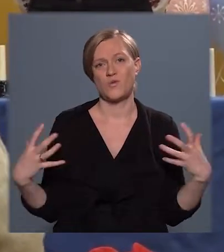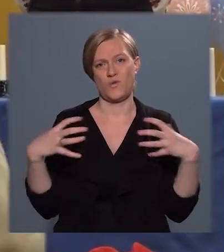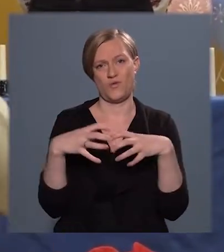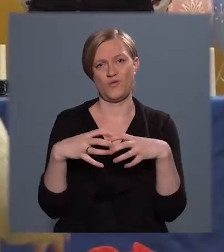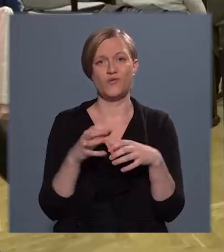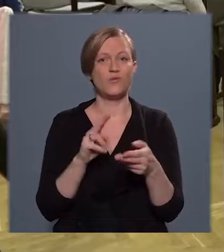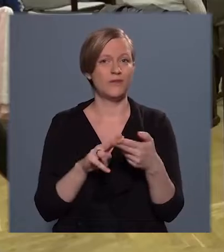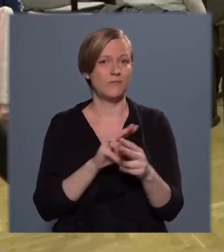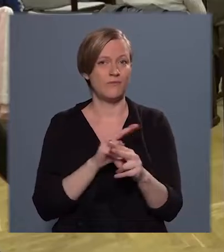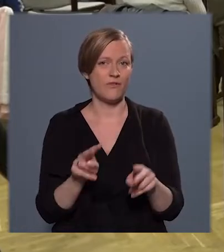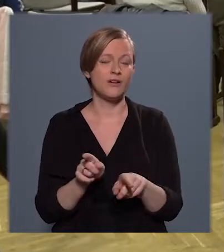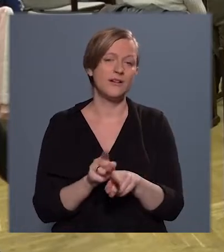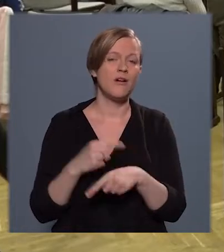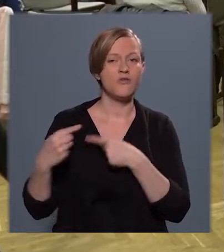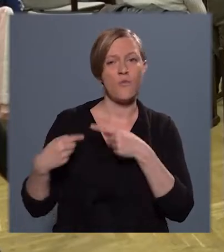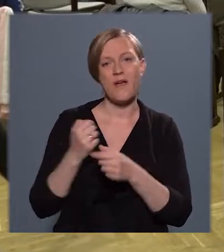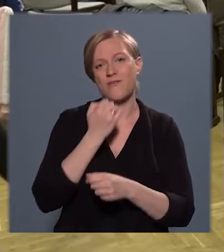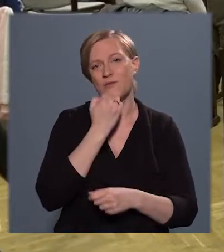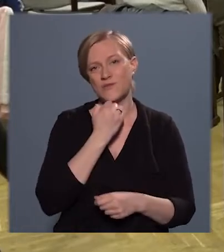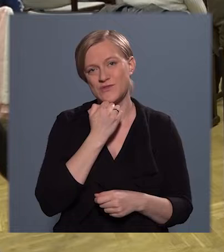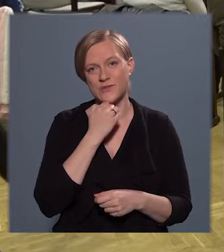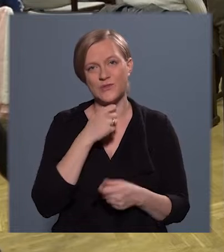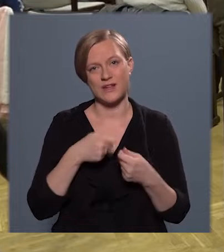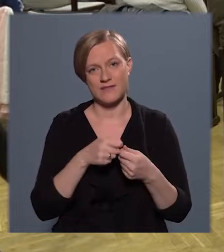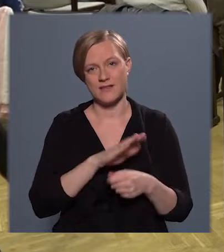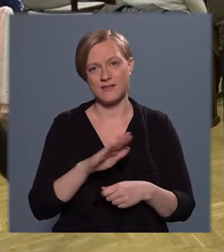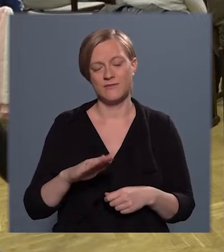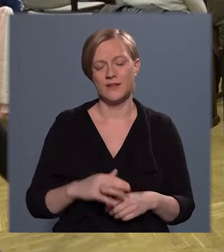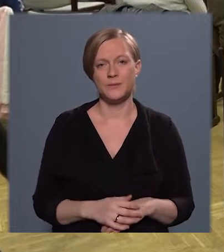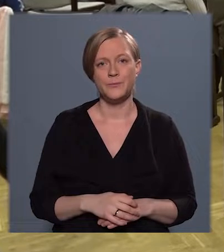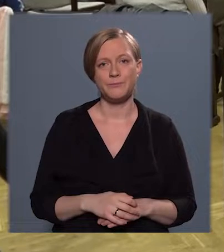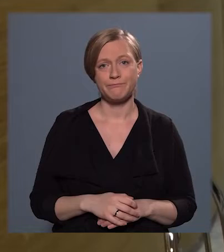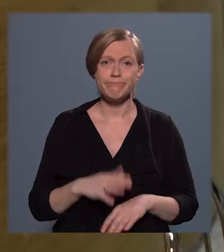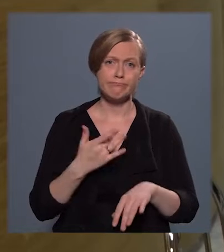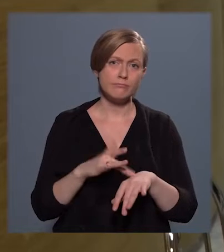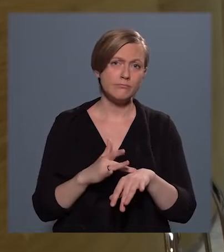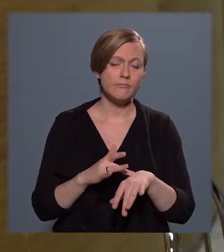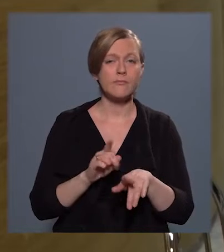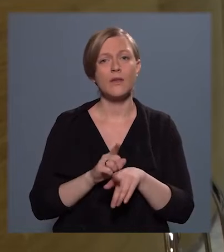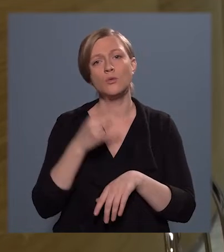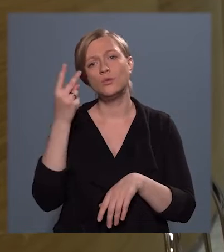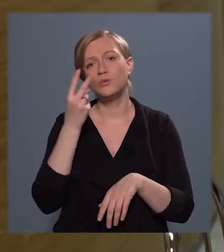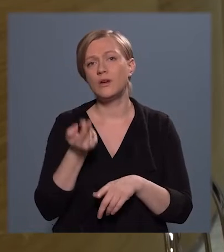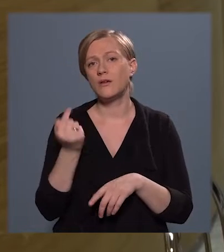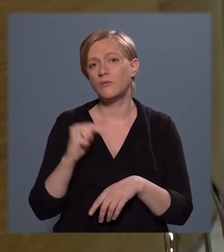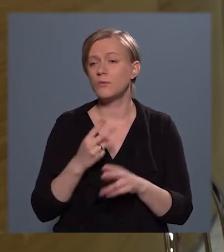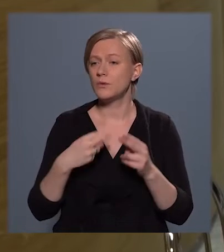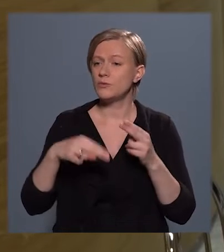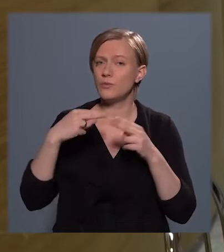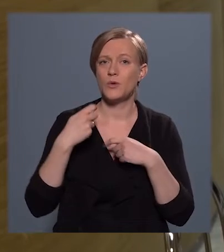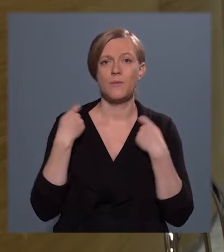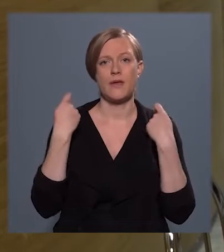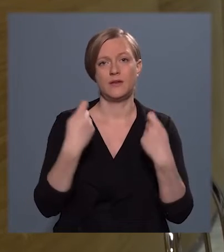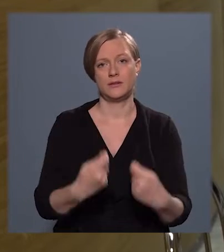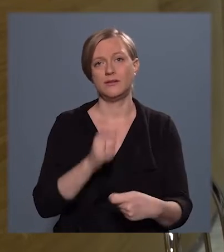a ilyen hagyományőrző rendezvényeiket, és igyekeznek a kultúrájukból minél többet átadni